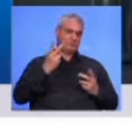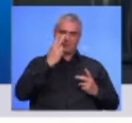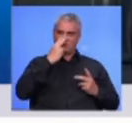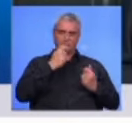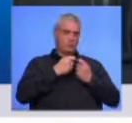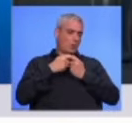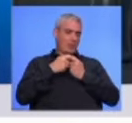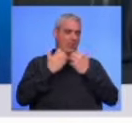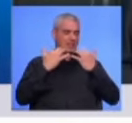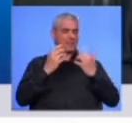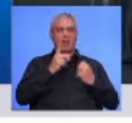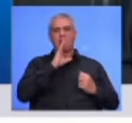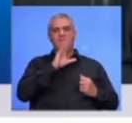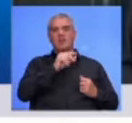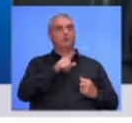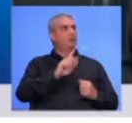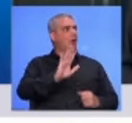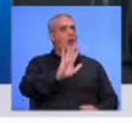הקהל ולהשתיק אותם.